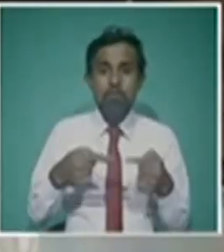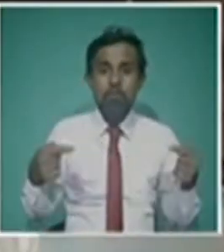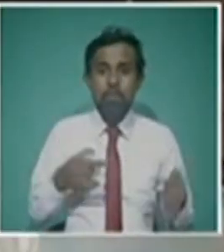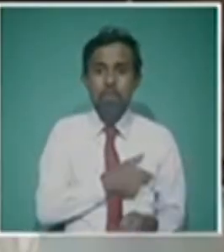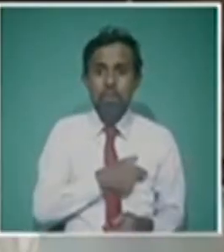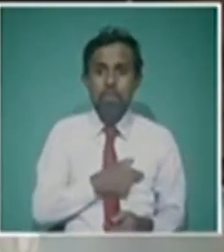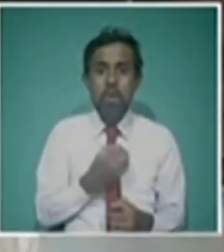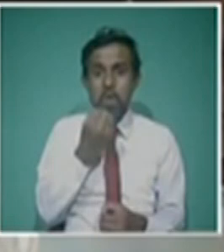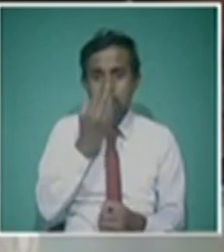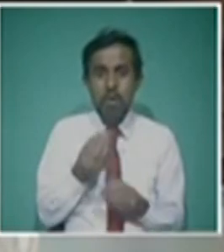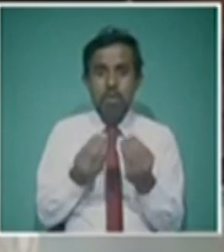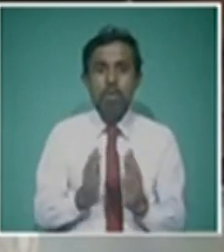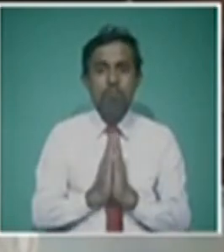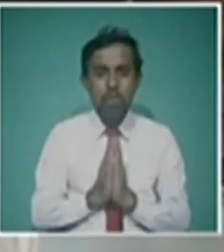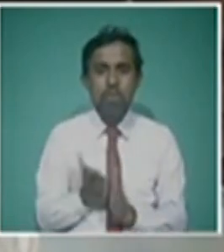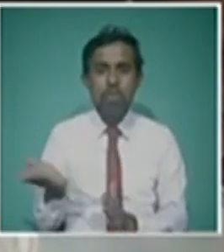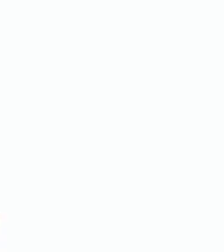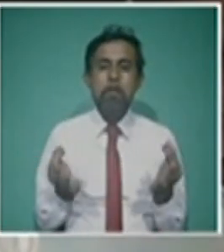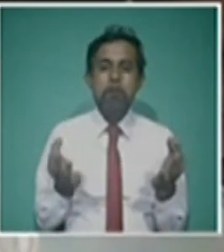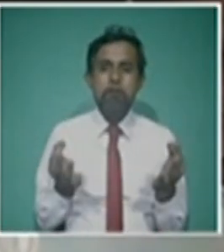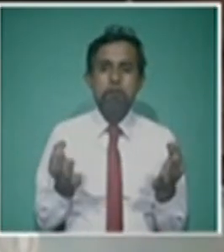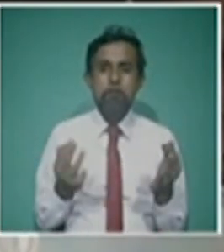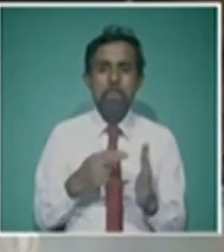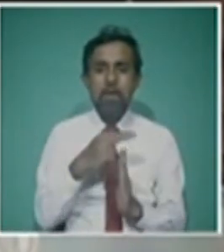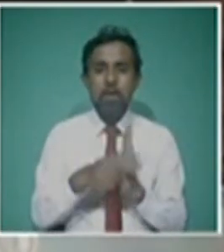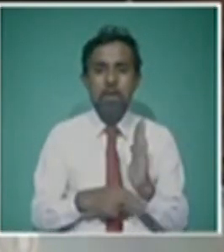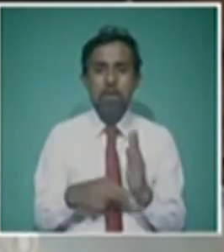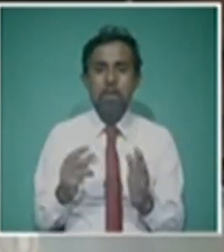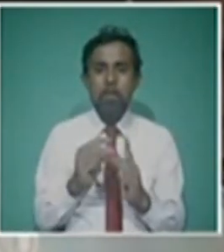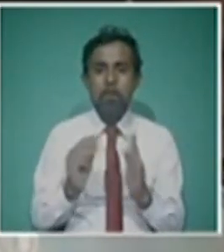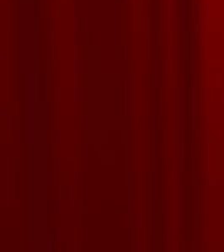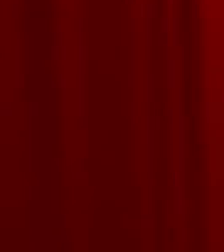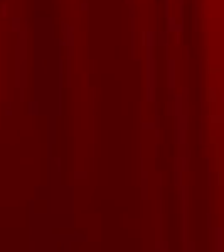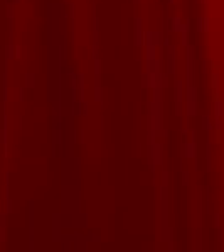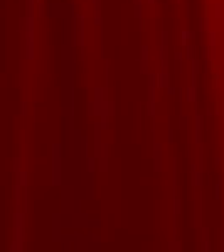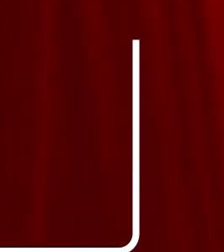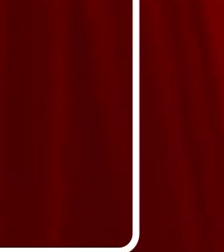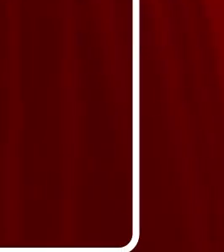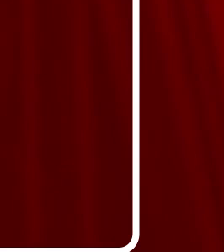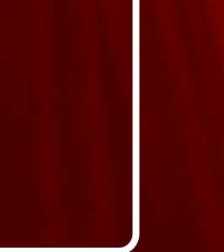නායකතුමාට මල් තියලා වඳින්න ඕනේ. එතුමියට පිනට ජාතික ලැයිස්තුවේ මන්ත්‍රීකමක් ලබා දුන්නාට.